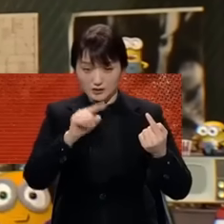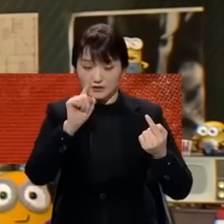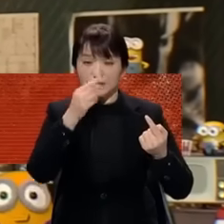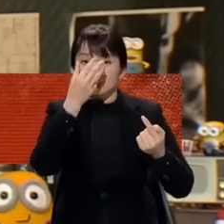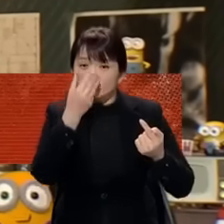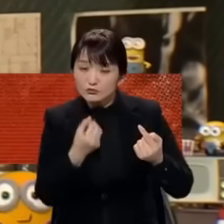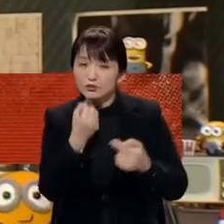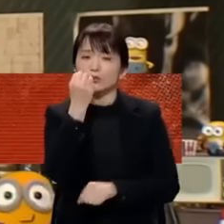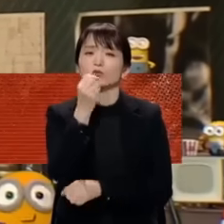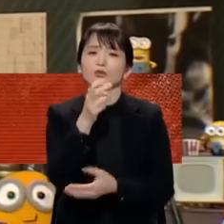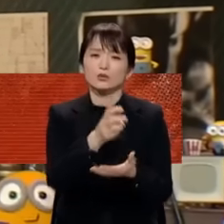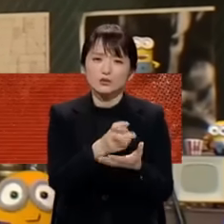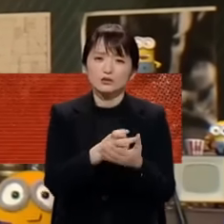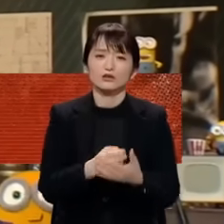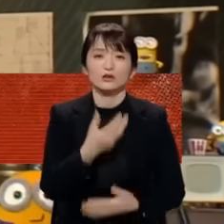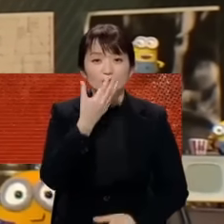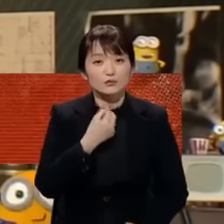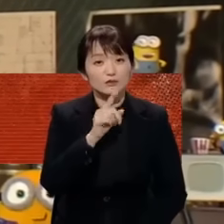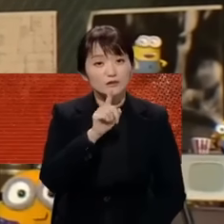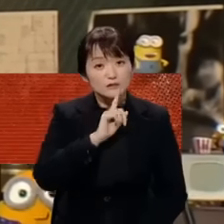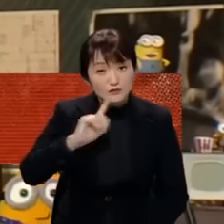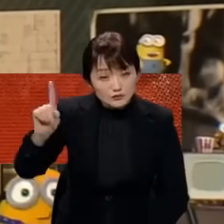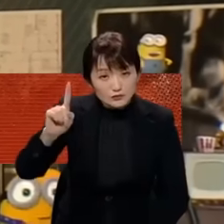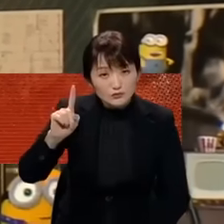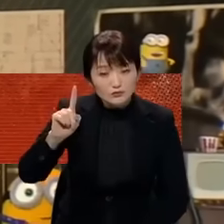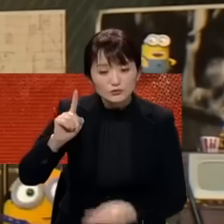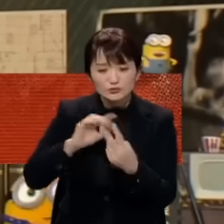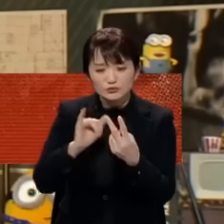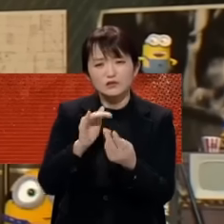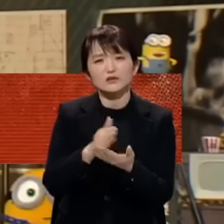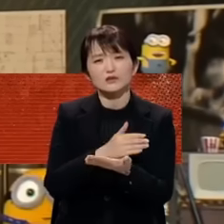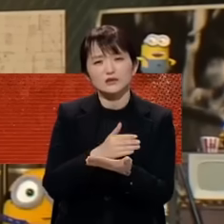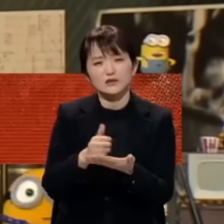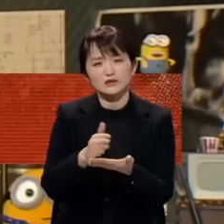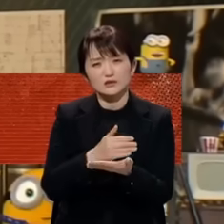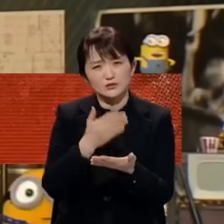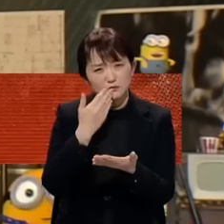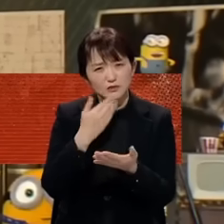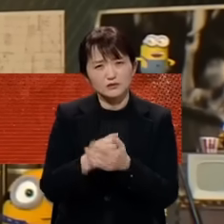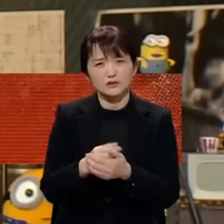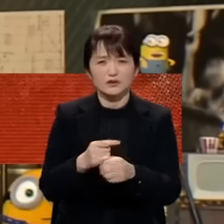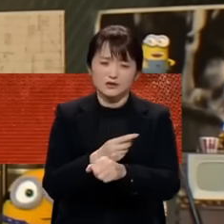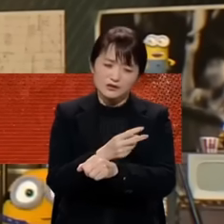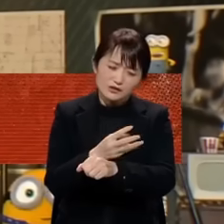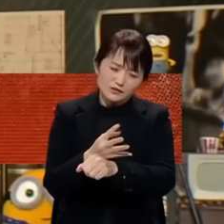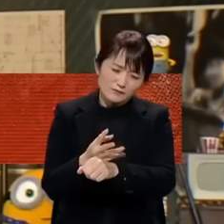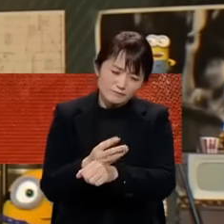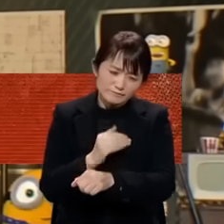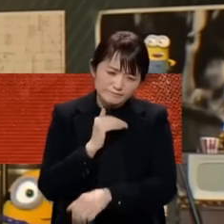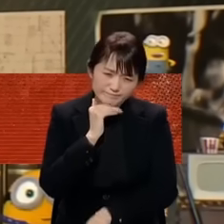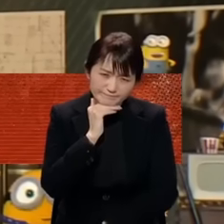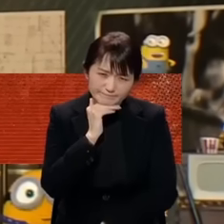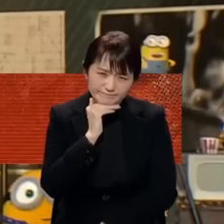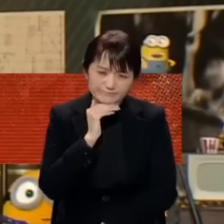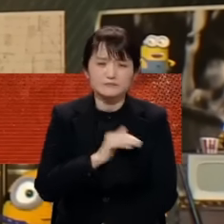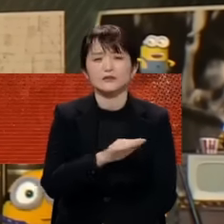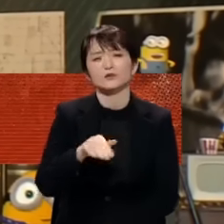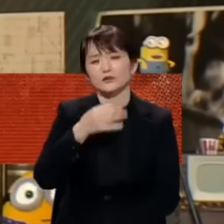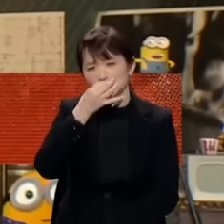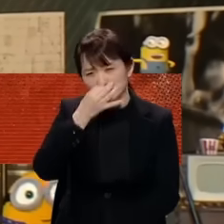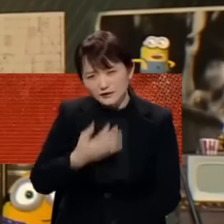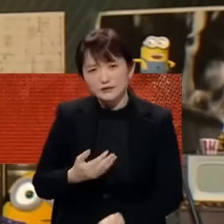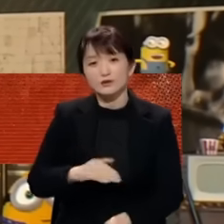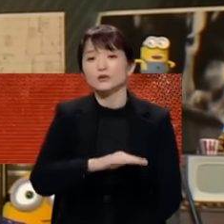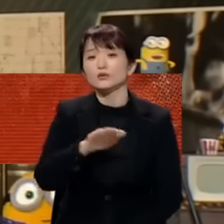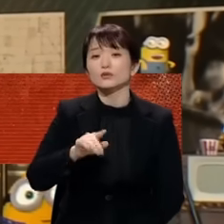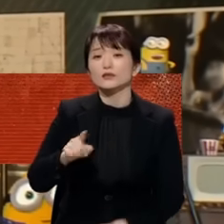우리 가게 원칙입니다 음료 하나 시켜놓고 만어 마시면서 몇 시간 죽치고 있는 사람들 때문에 저희가 얼마나 힘든지 아세요 아 우리가